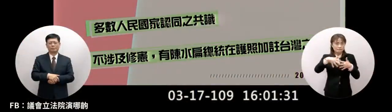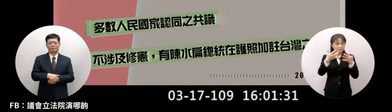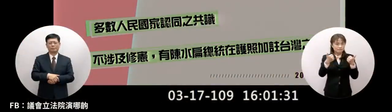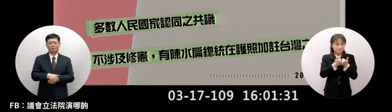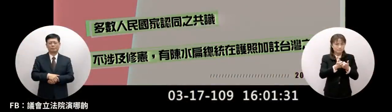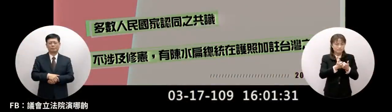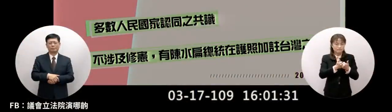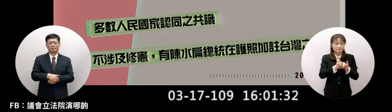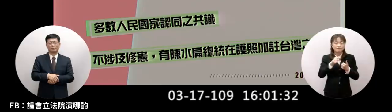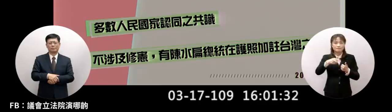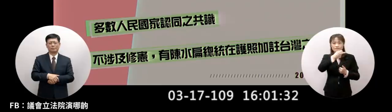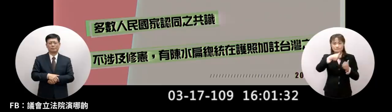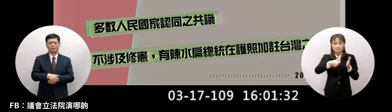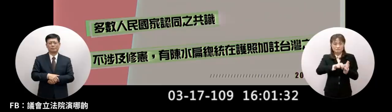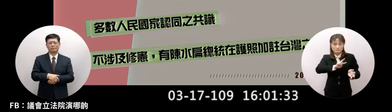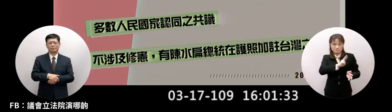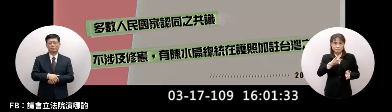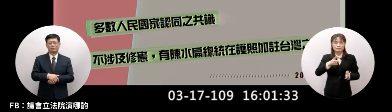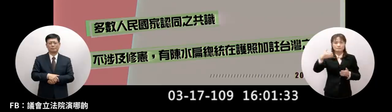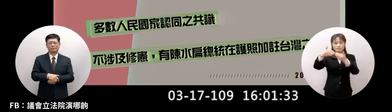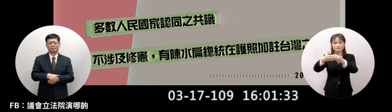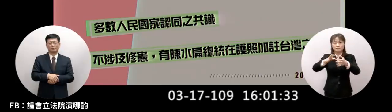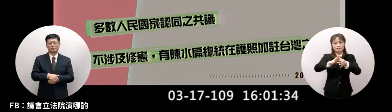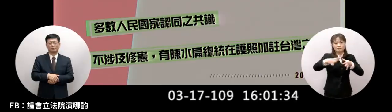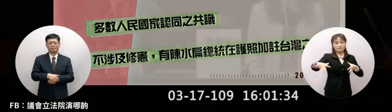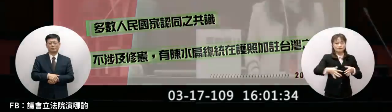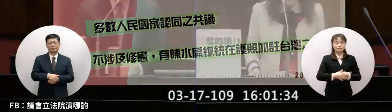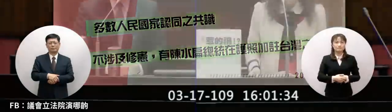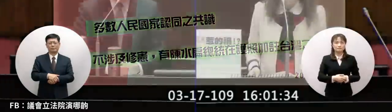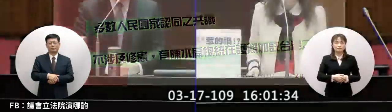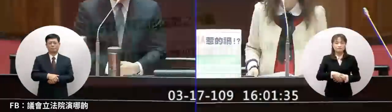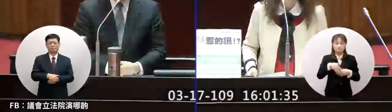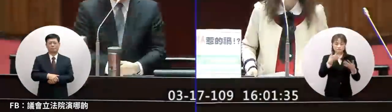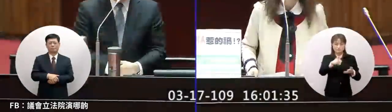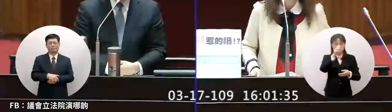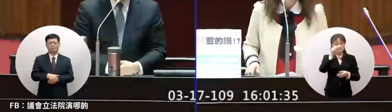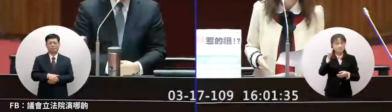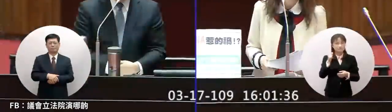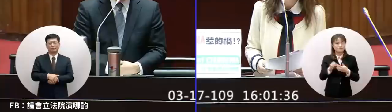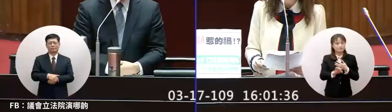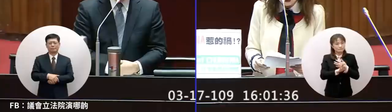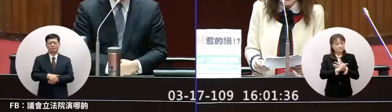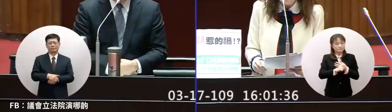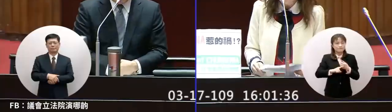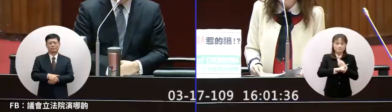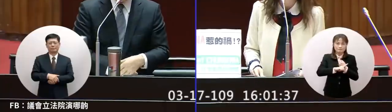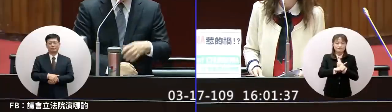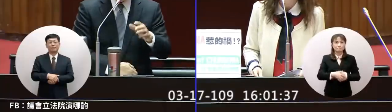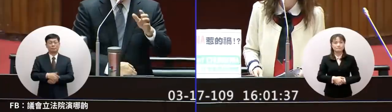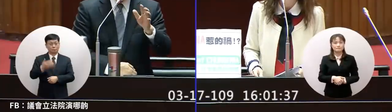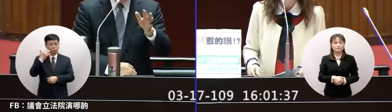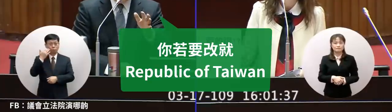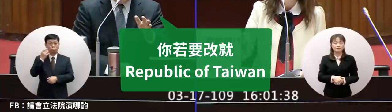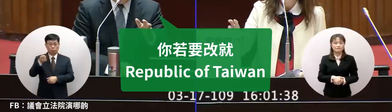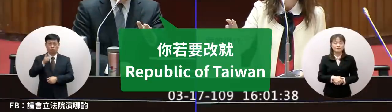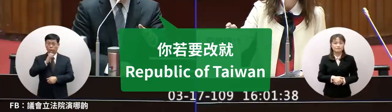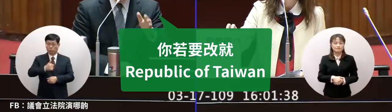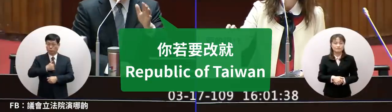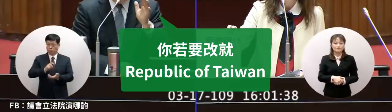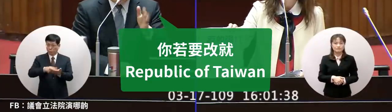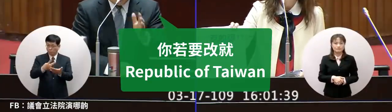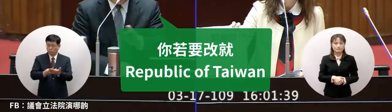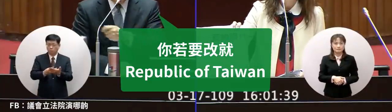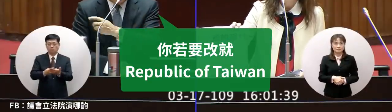中国吼脱钩啦吼，我想这是本身的建议，啊，和一定要参考看卖吼，好，另外我想要和一定要探讨的， 你若要